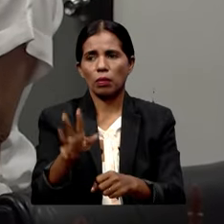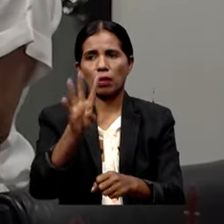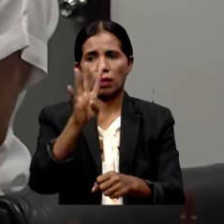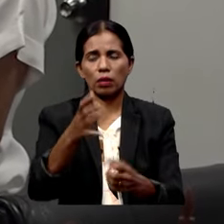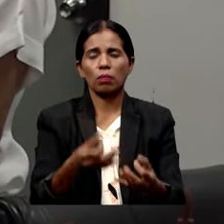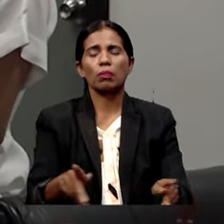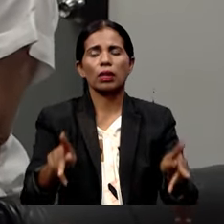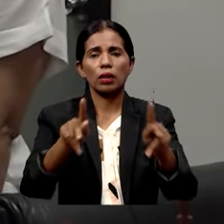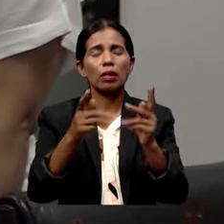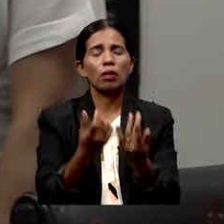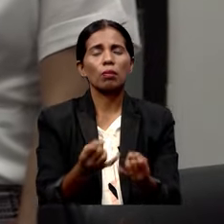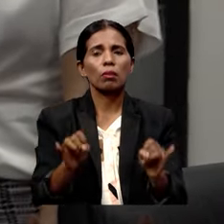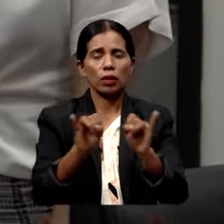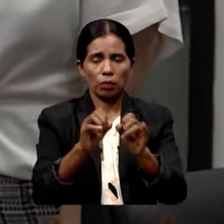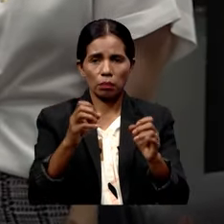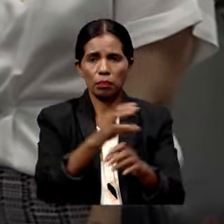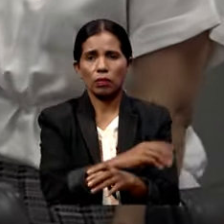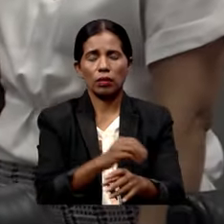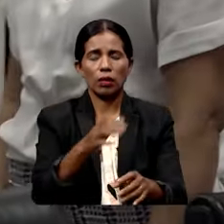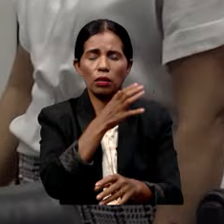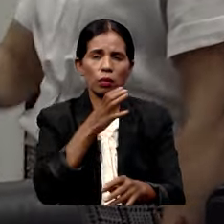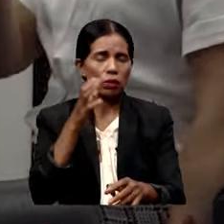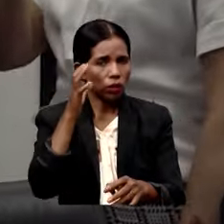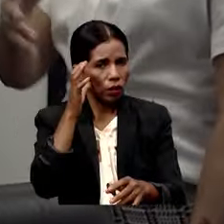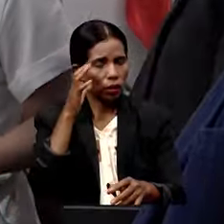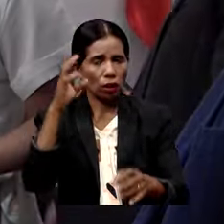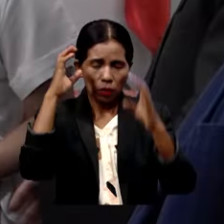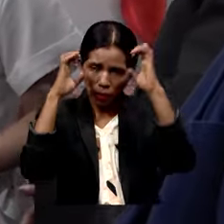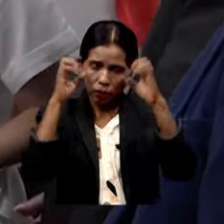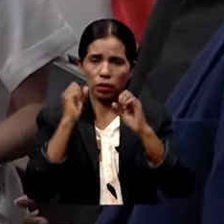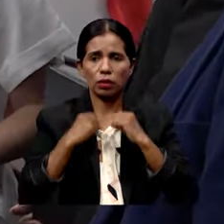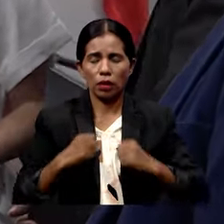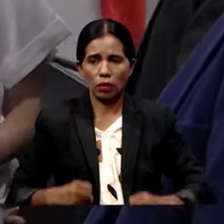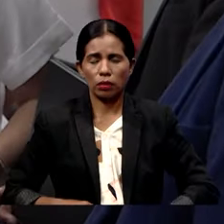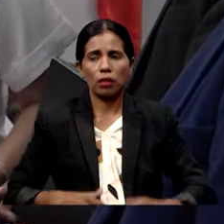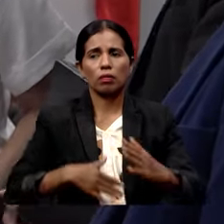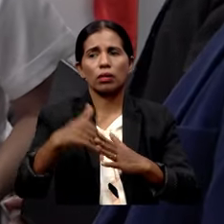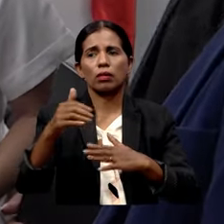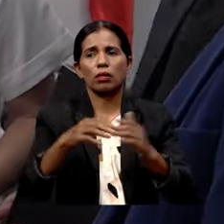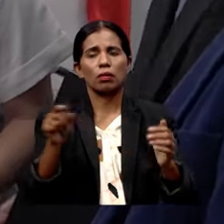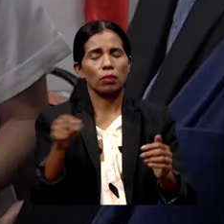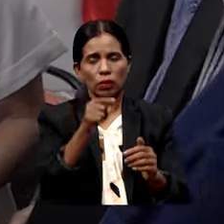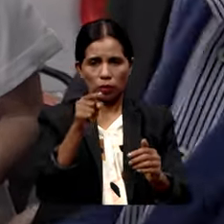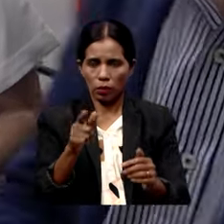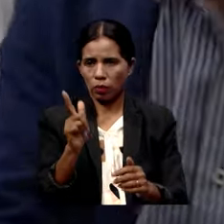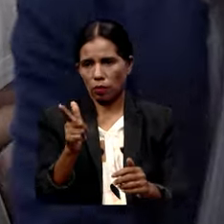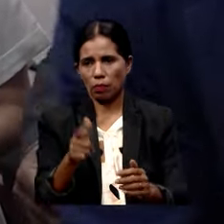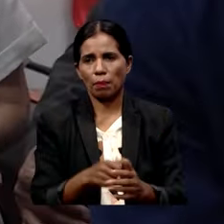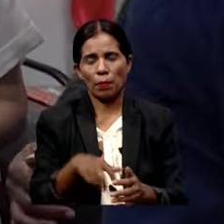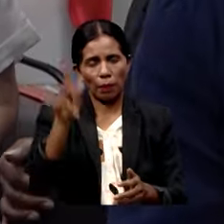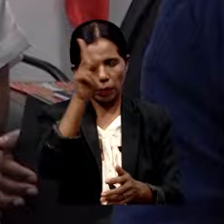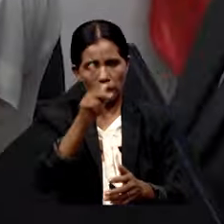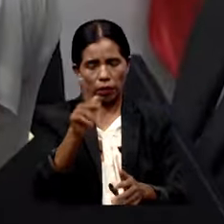importante sira hanesan agrikultura edukasyon Saudi no infrastruktura hetan aposta kuaja persen turuan uldeit. Peskijador lau